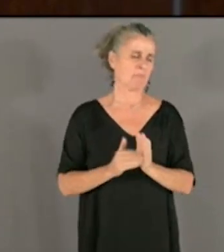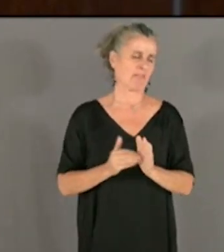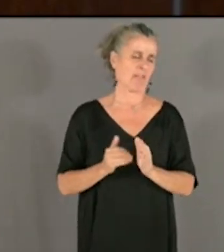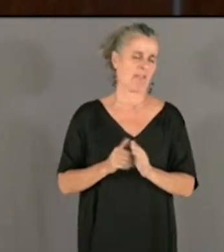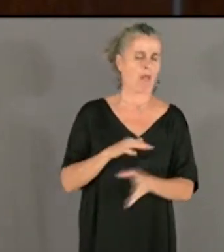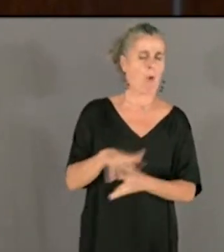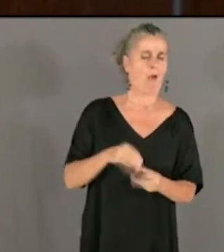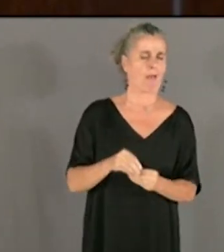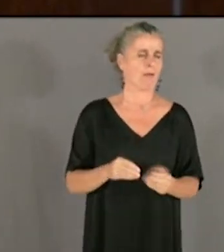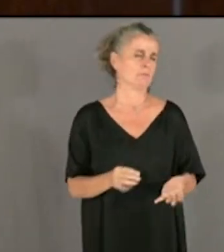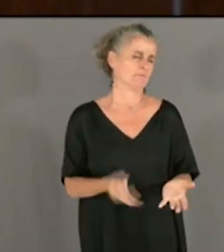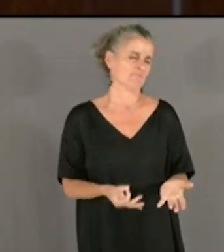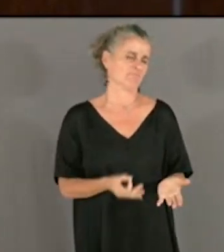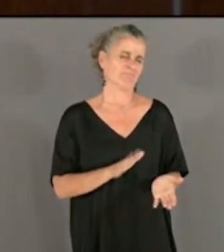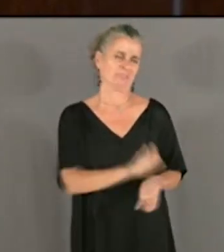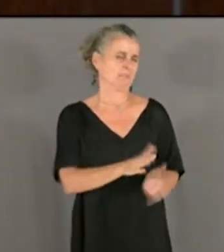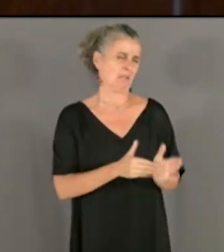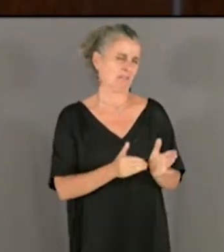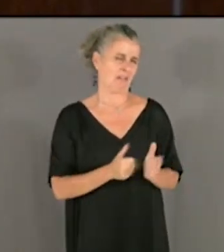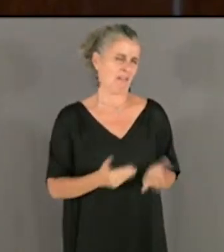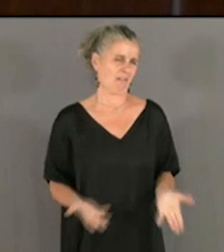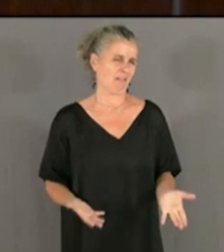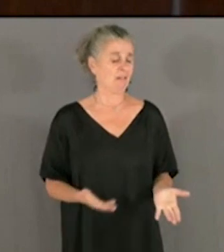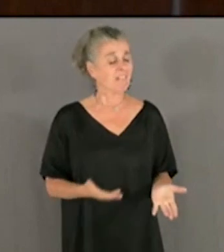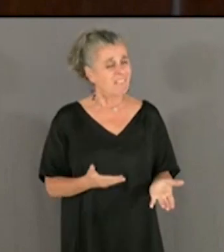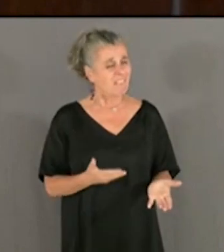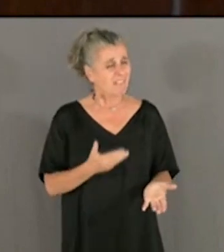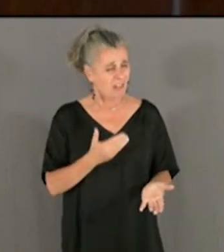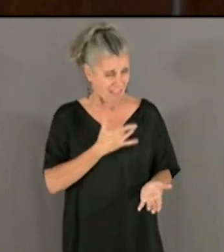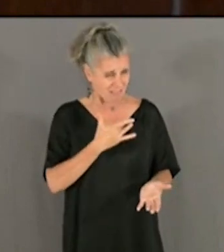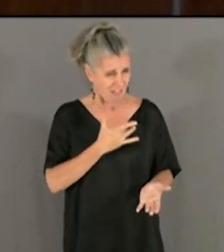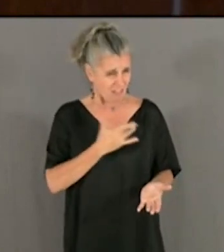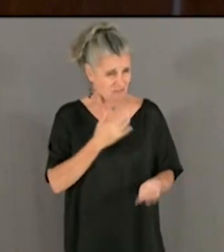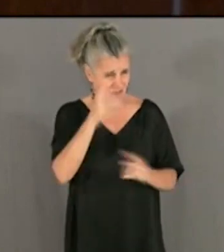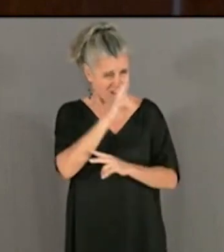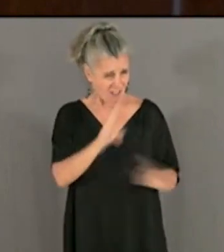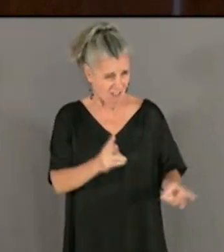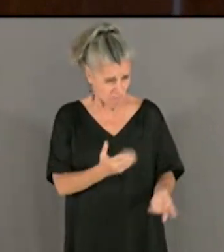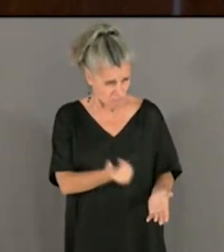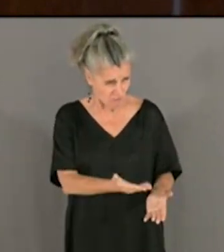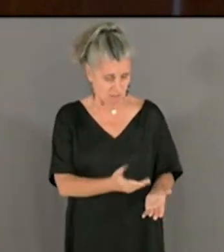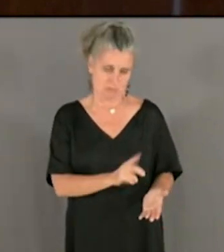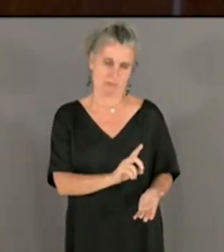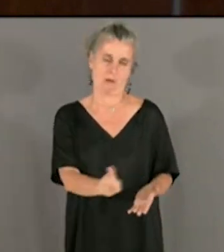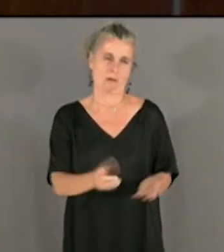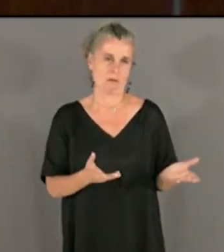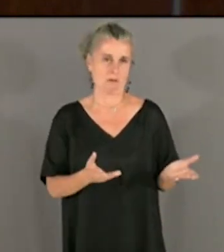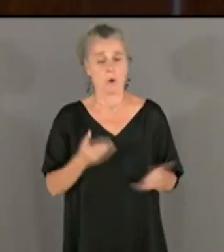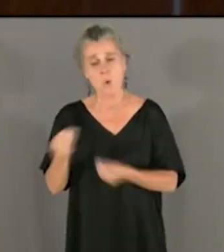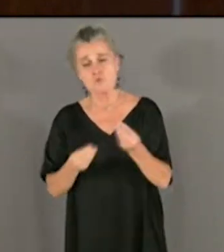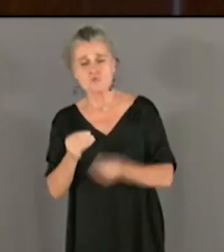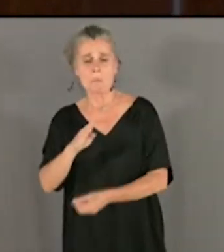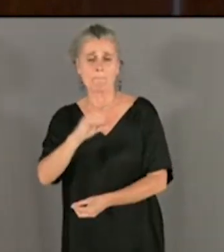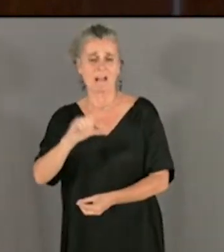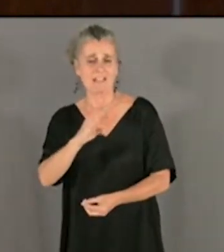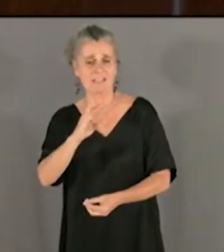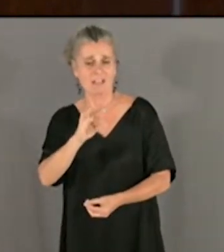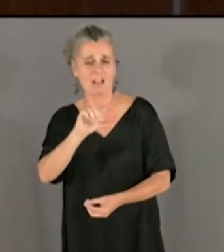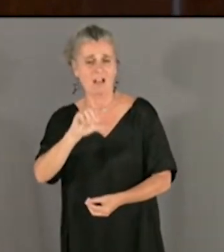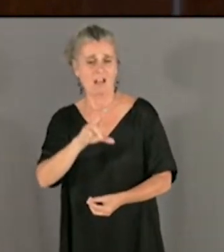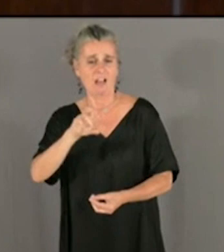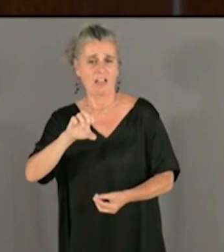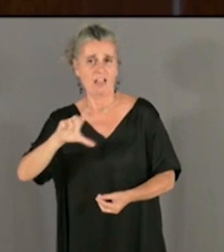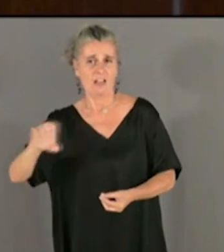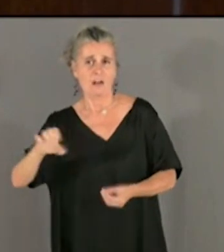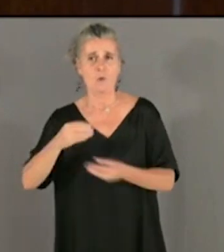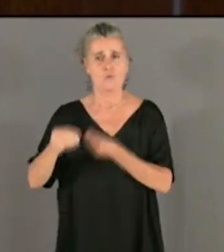sérieux, ce n'est pas dans l'intérêt général. Que ça soit à la Batarelle ou à Château-Gombert, ce sont deux associations